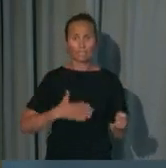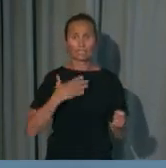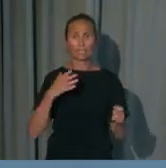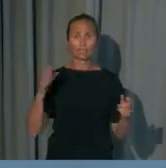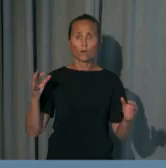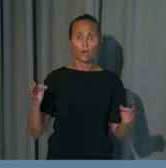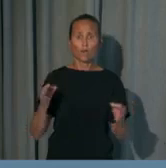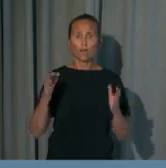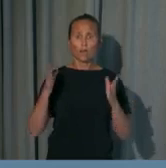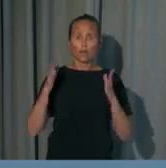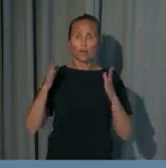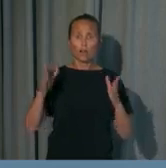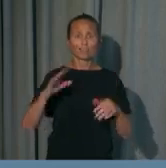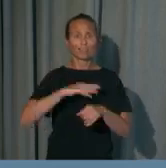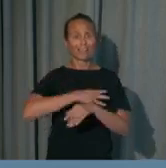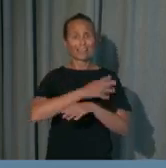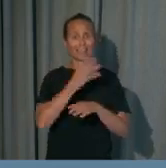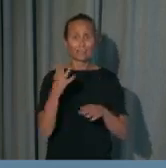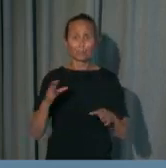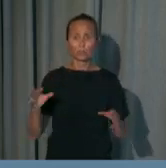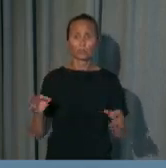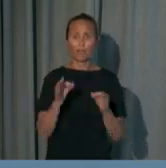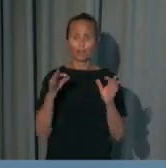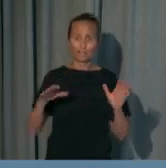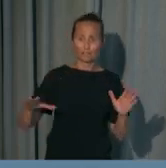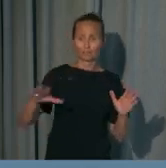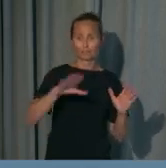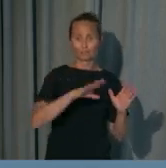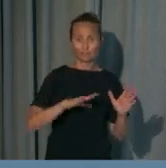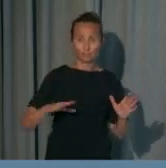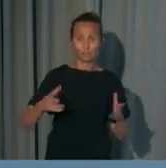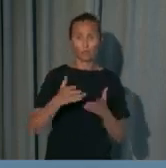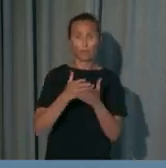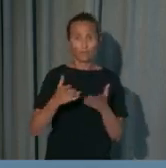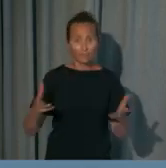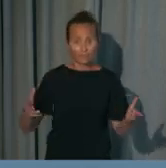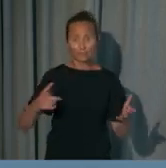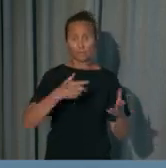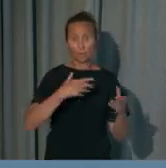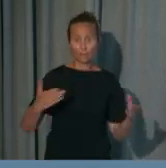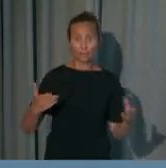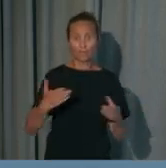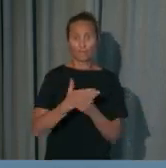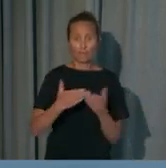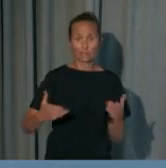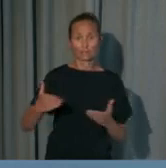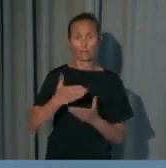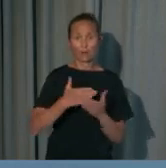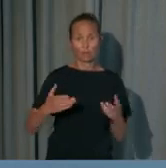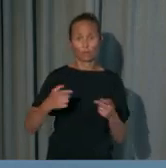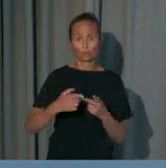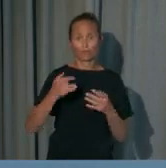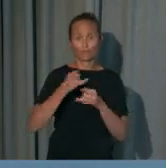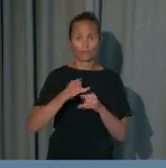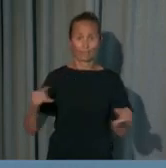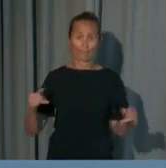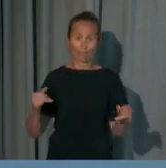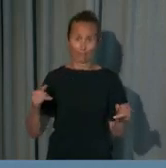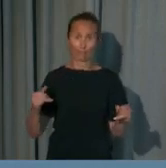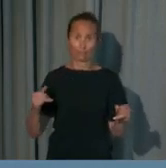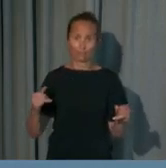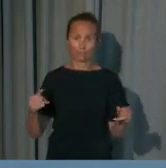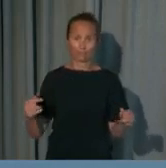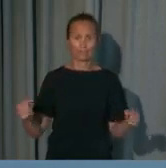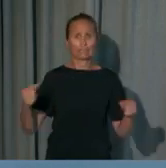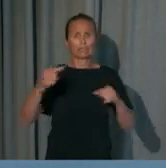farge gatene i regnbuens farger. Vi skulle vise frem vårt fellesskap og vår frihet.